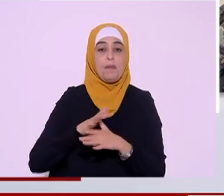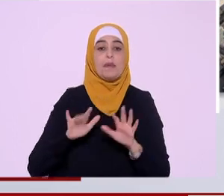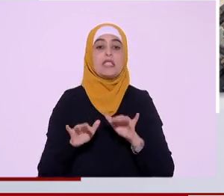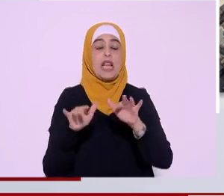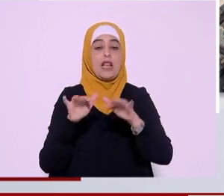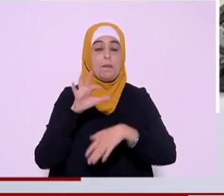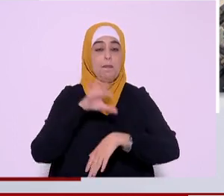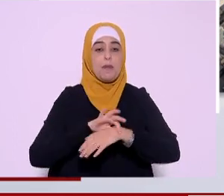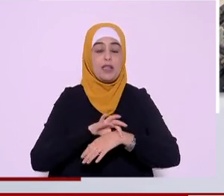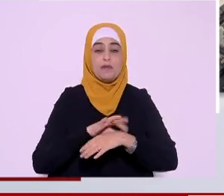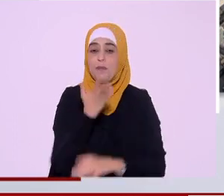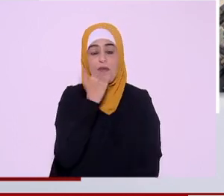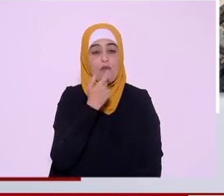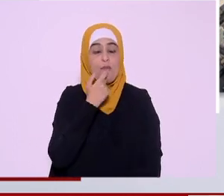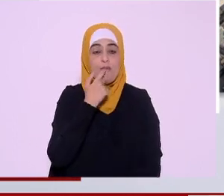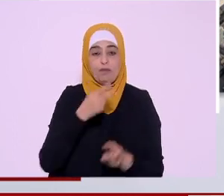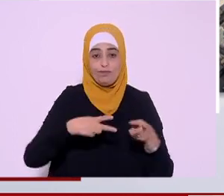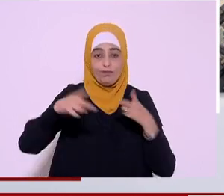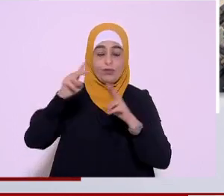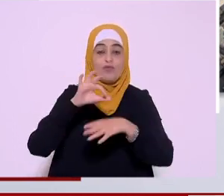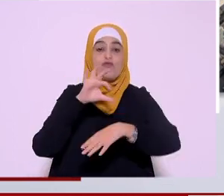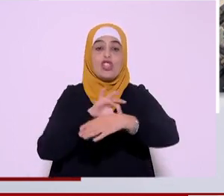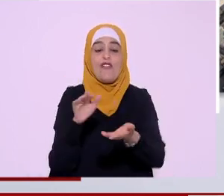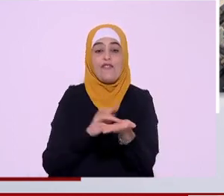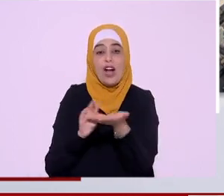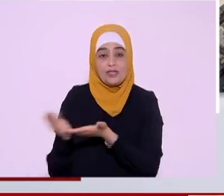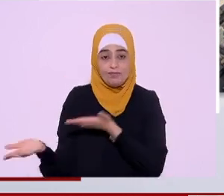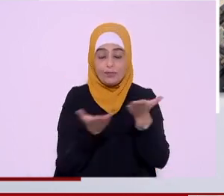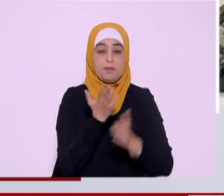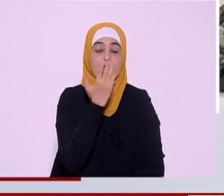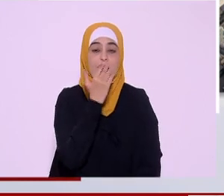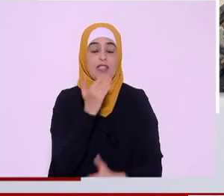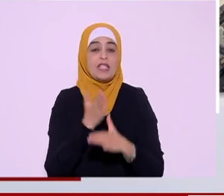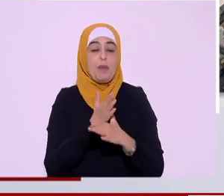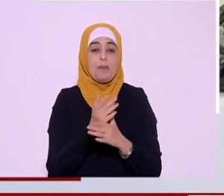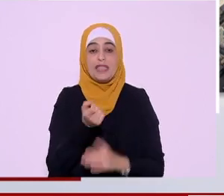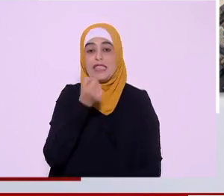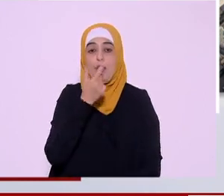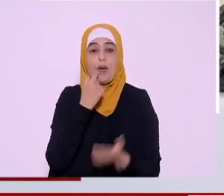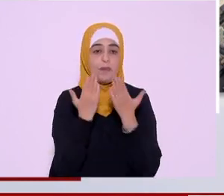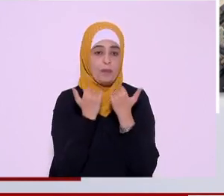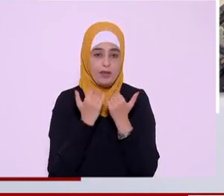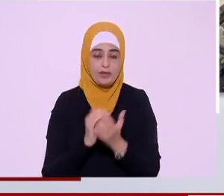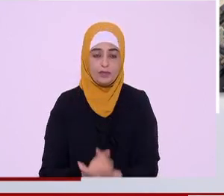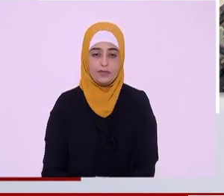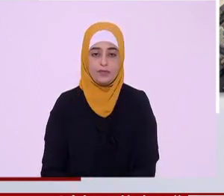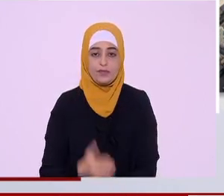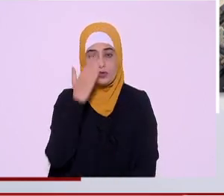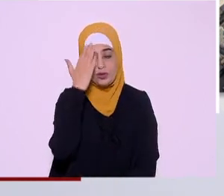السرطان ولم تستطع والدتها أن تجد مستشفى يستقبلها لعدم توفر تلك المواد. تشكرك